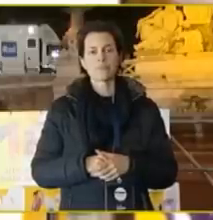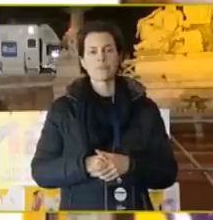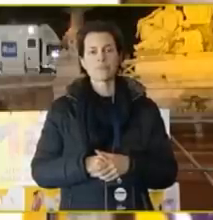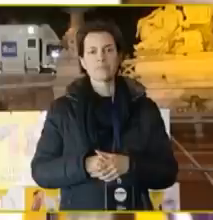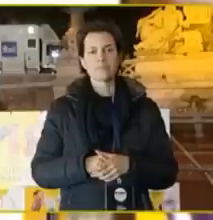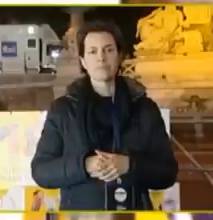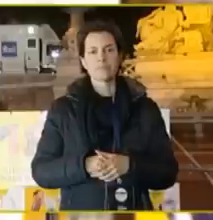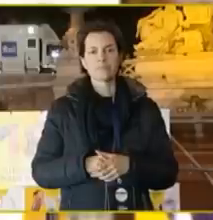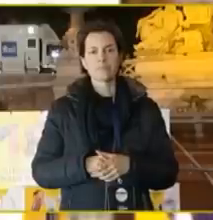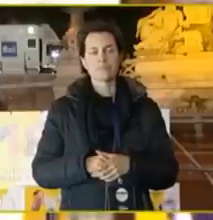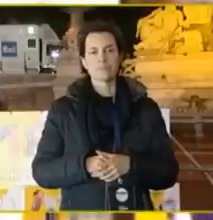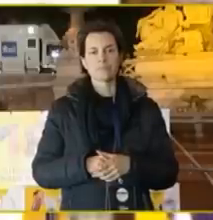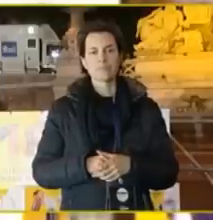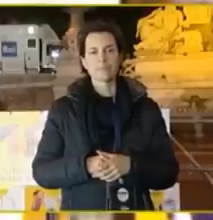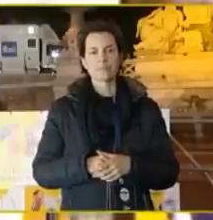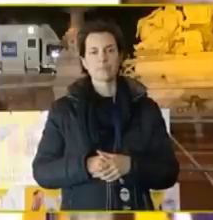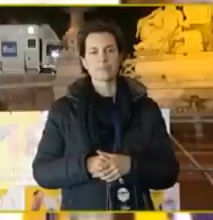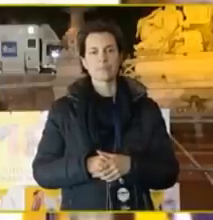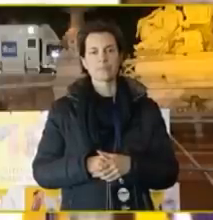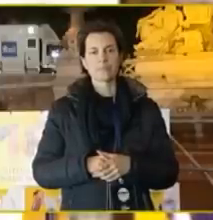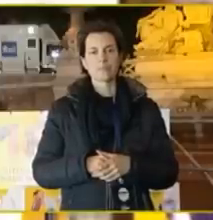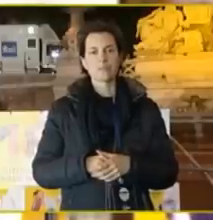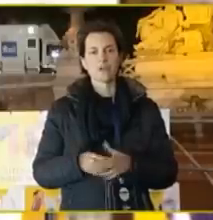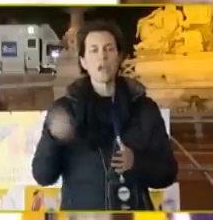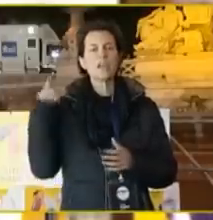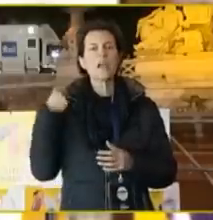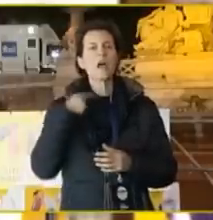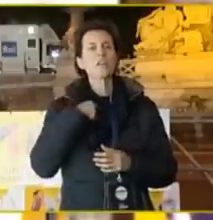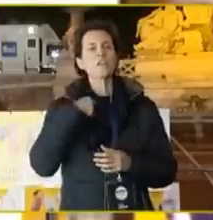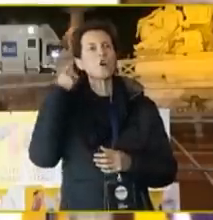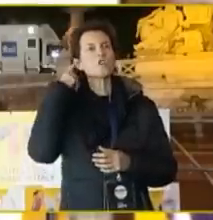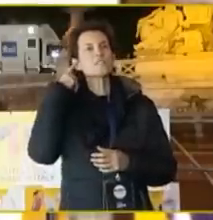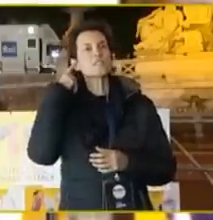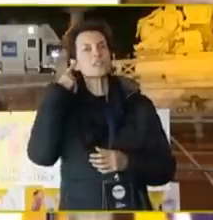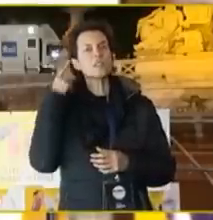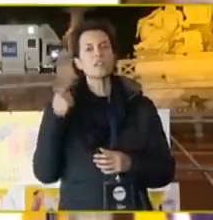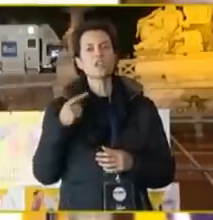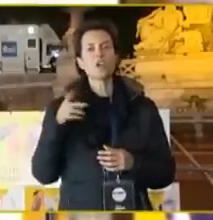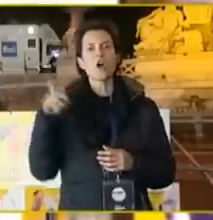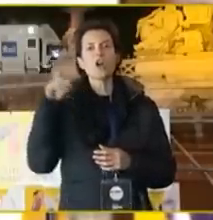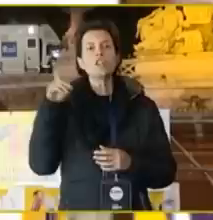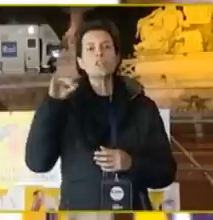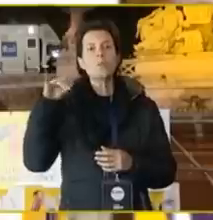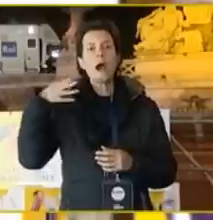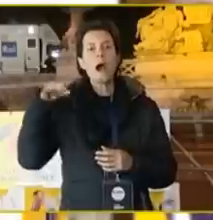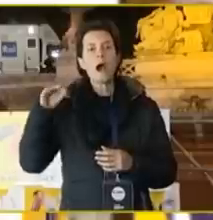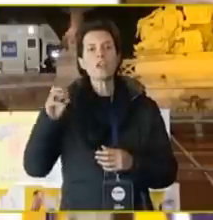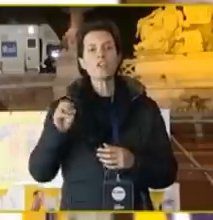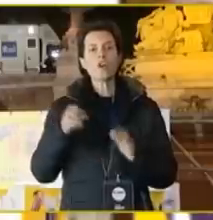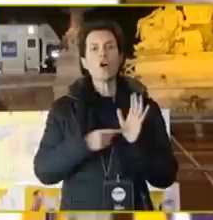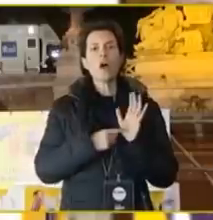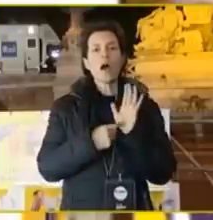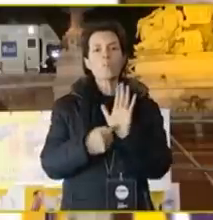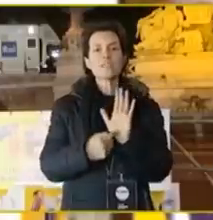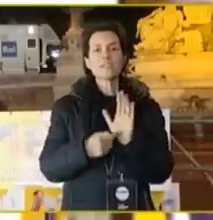dalla politica delle poltrone. E quando sento dire Di Maio ha candidato degli sconosciuti, sono